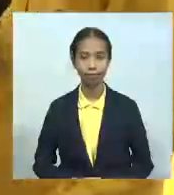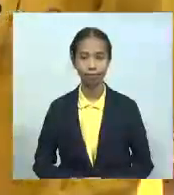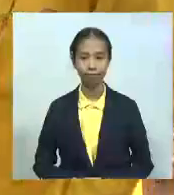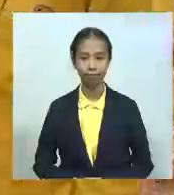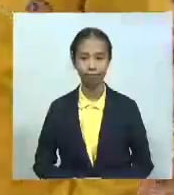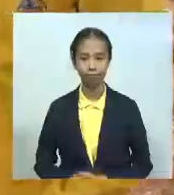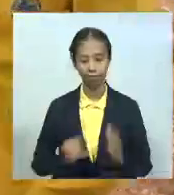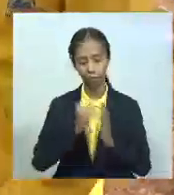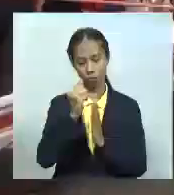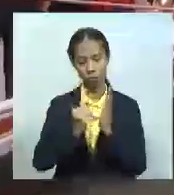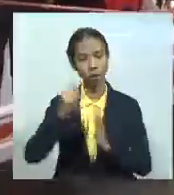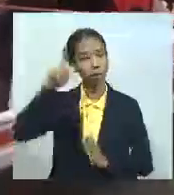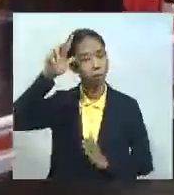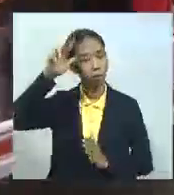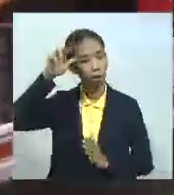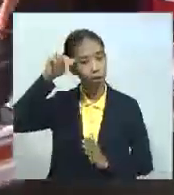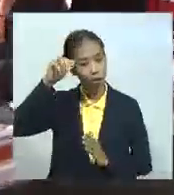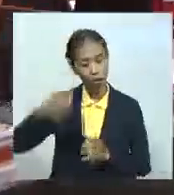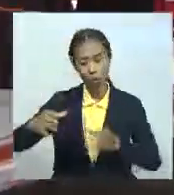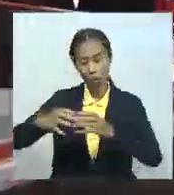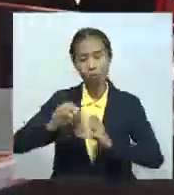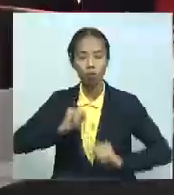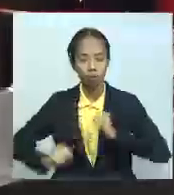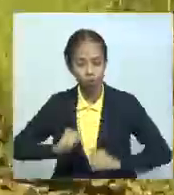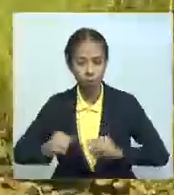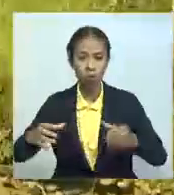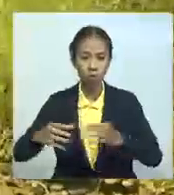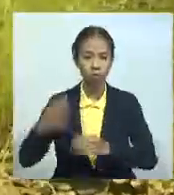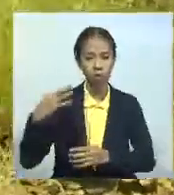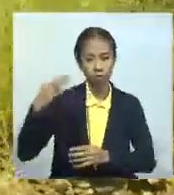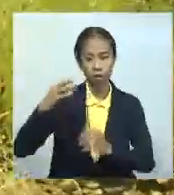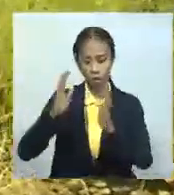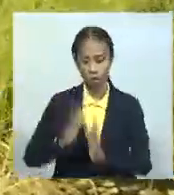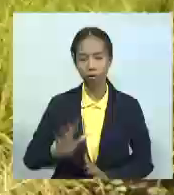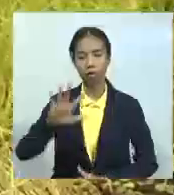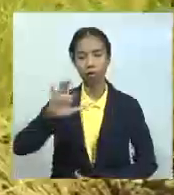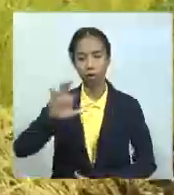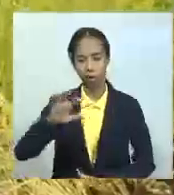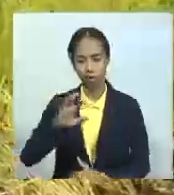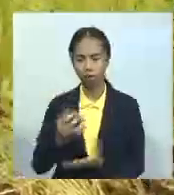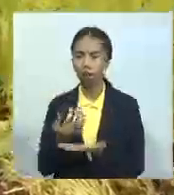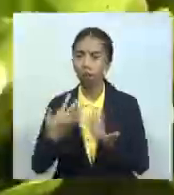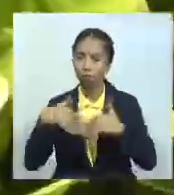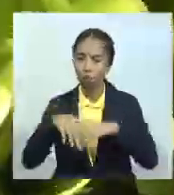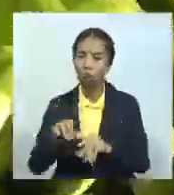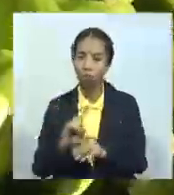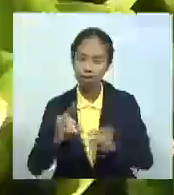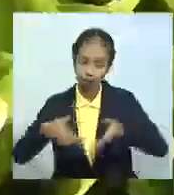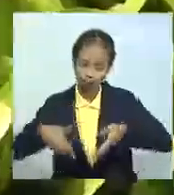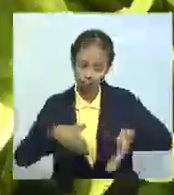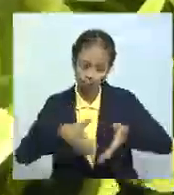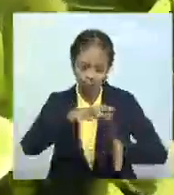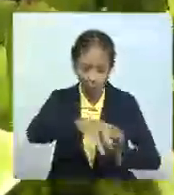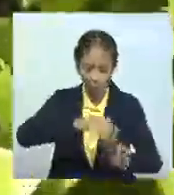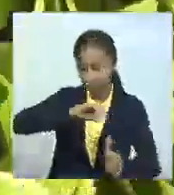ส่วนที่จังหวัดลำปางกลุ่มพลังมวลชนและเยาวชนจิตอาสากว่า500คนร่วมกันบำเพ็ญประโยชน์ขุดลอกคูคล